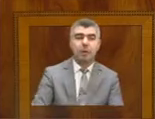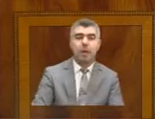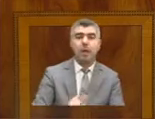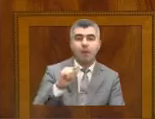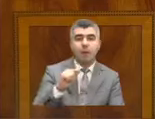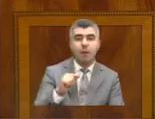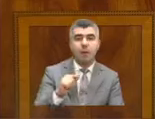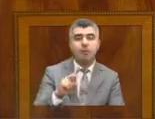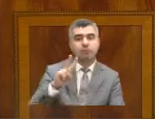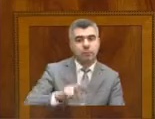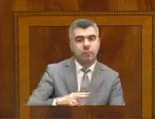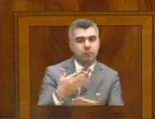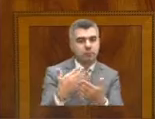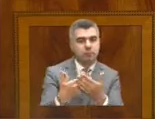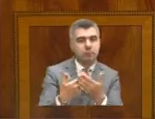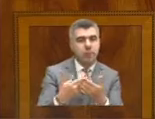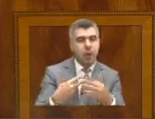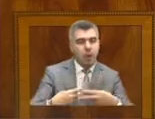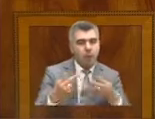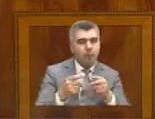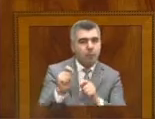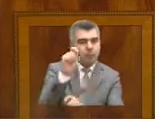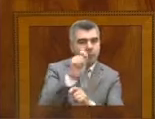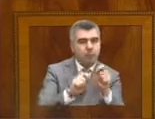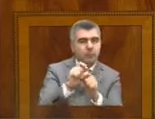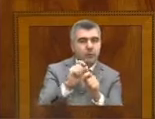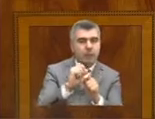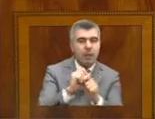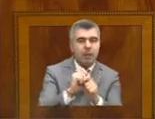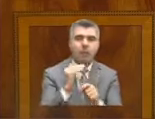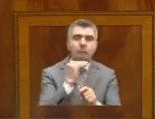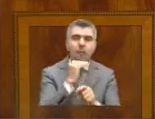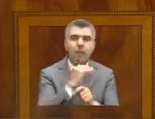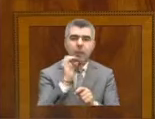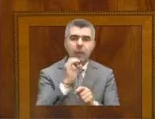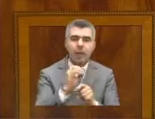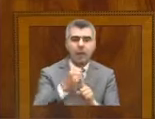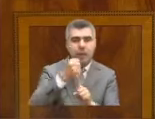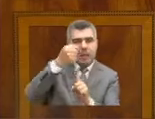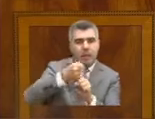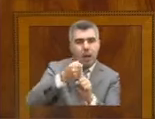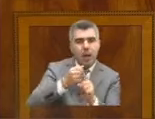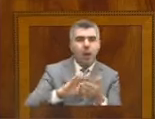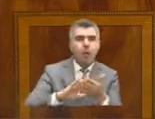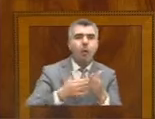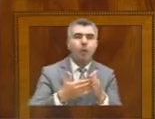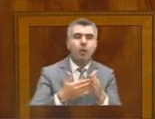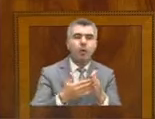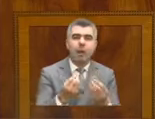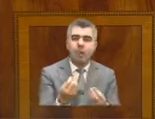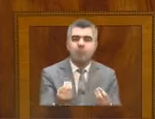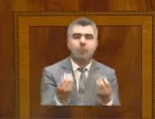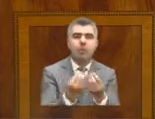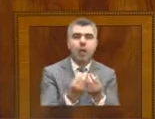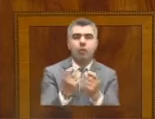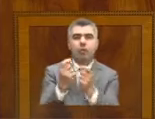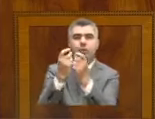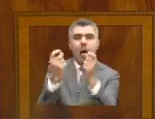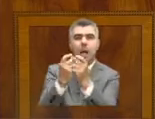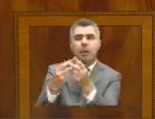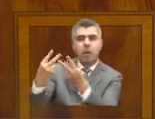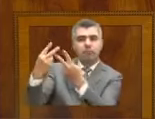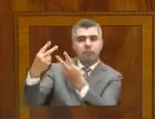إنجازها بشكل فعلي، إلى جانب تسريع الإصلاحات المرتبطة بتحسين مناخ الأعمال